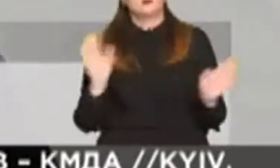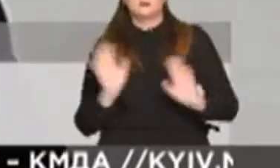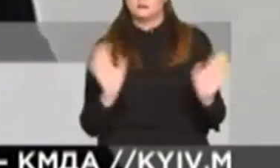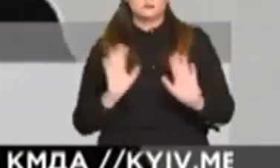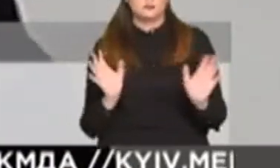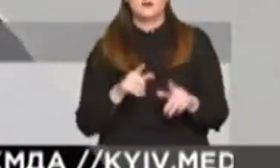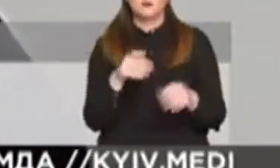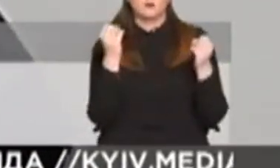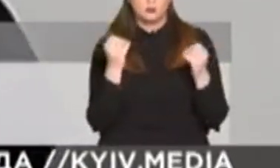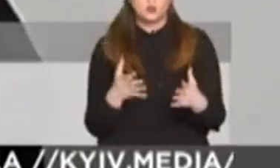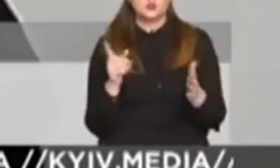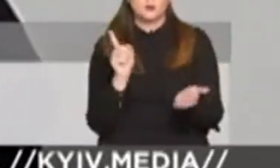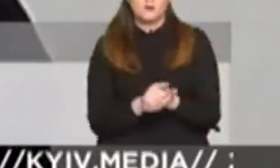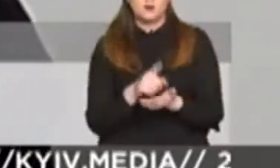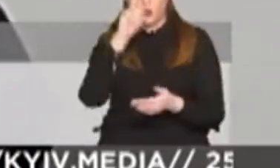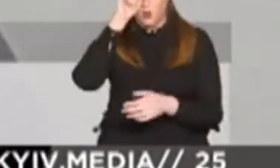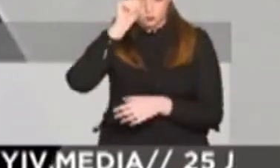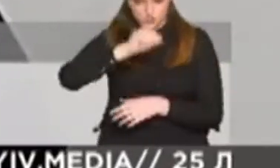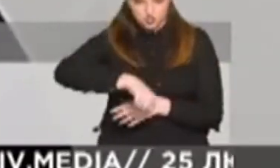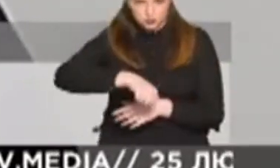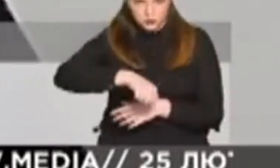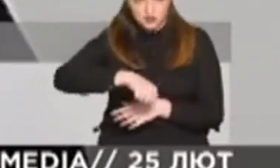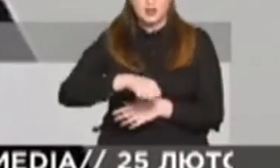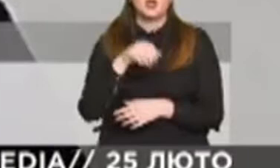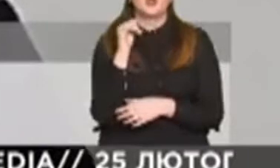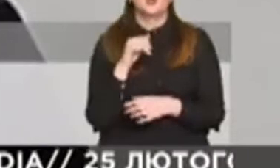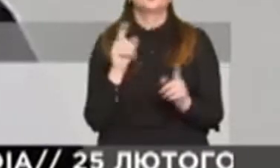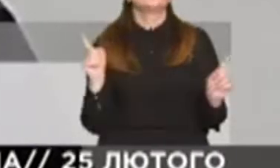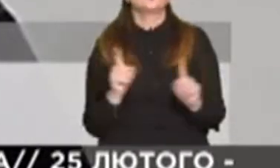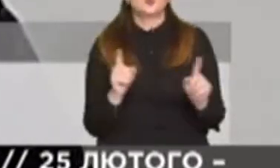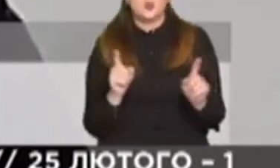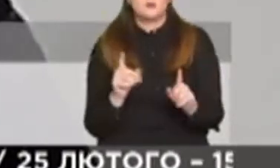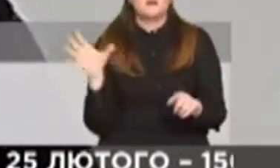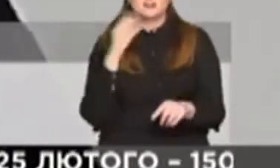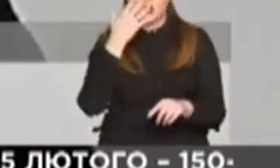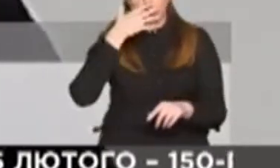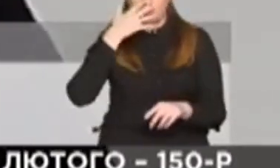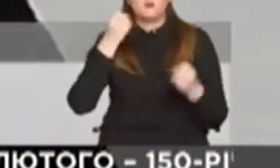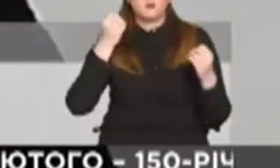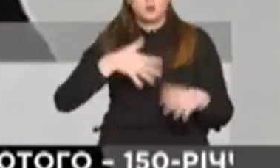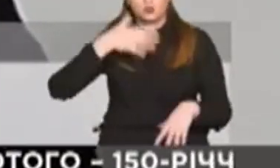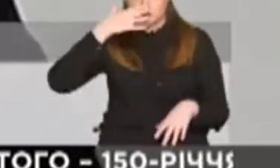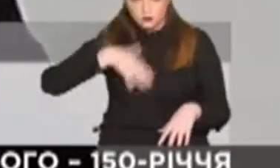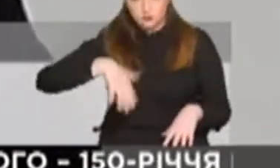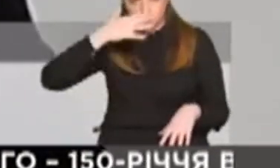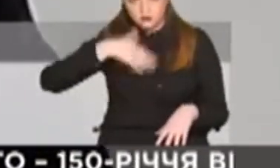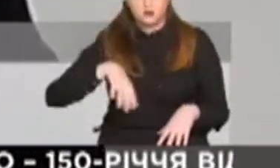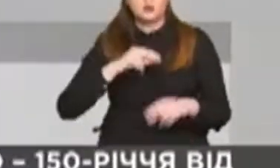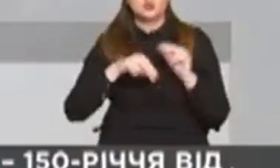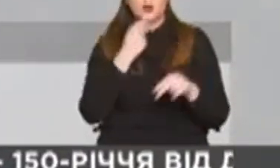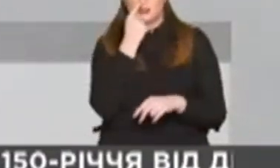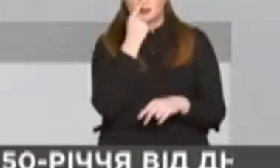Ви просто повинні опустити голову наперед, задля того, щоб вся кров просто вибігала через